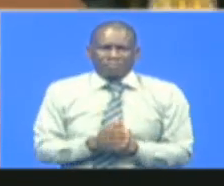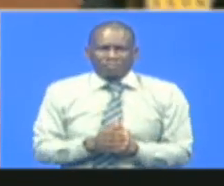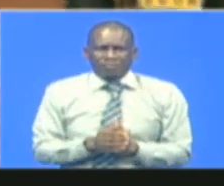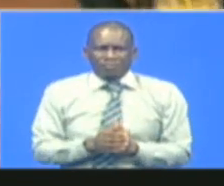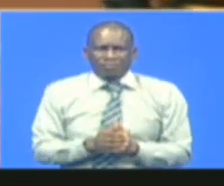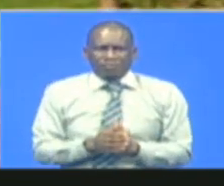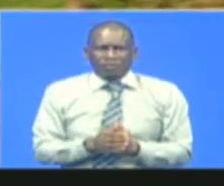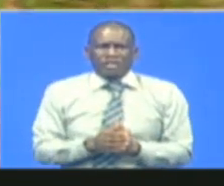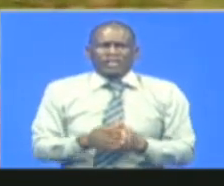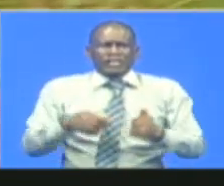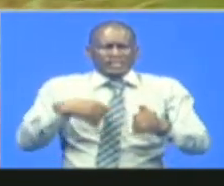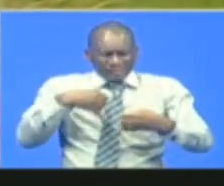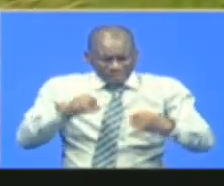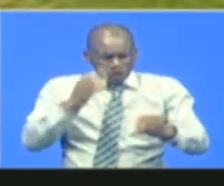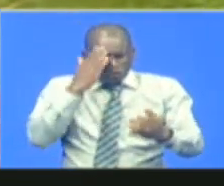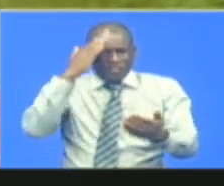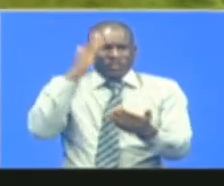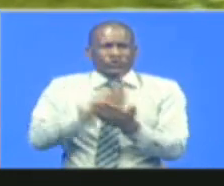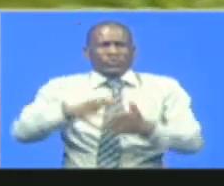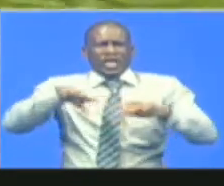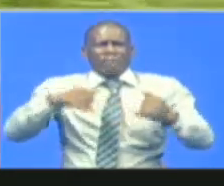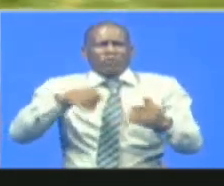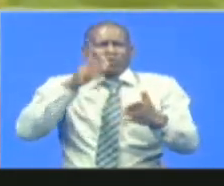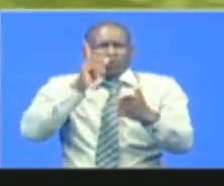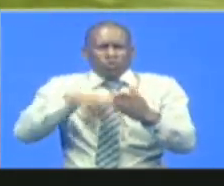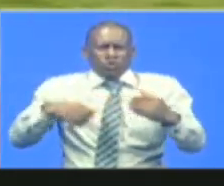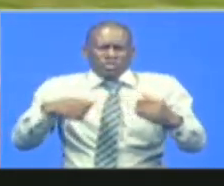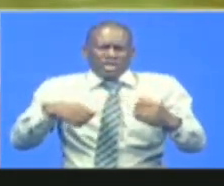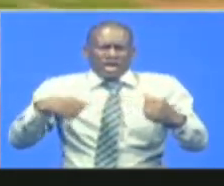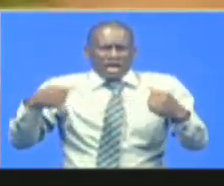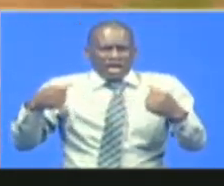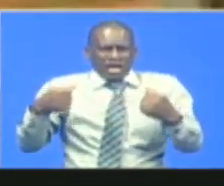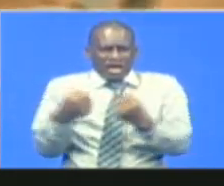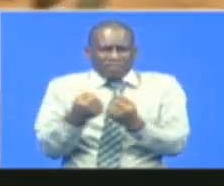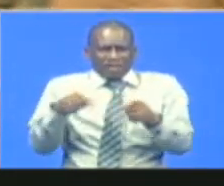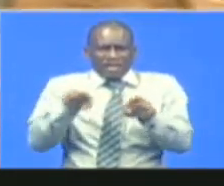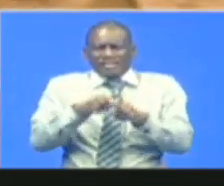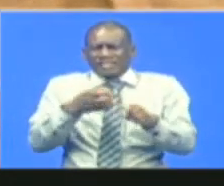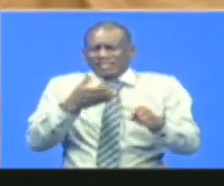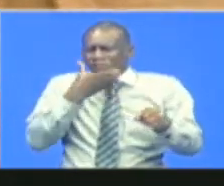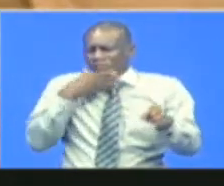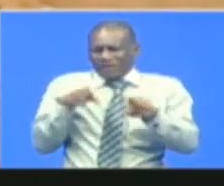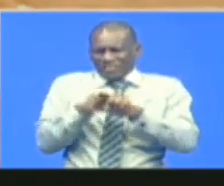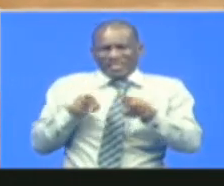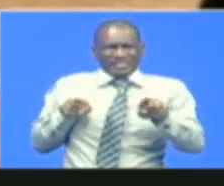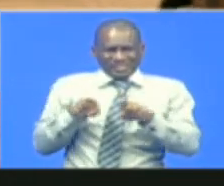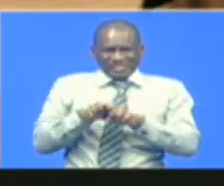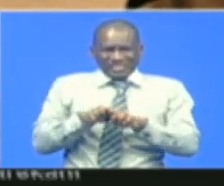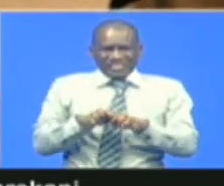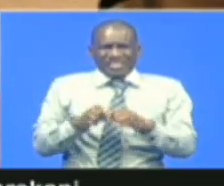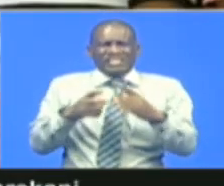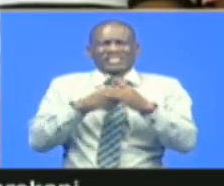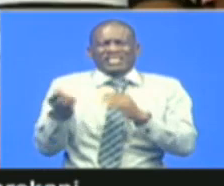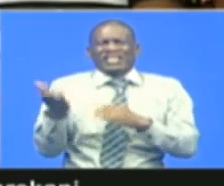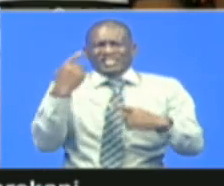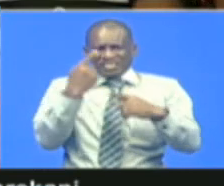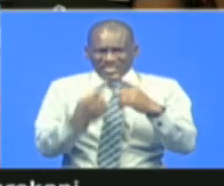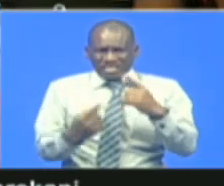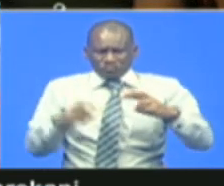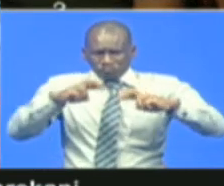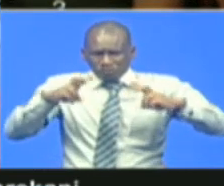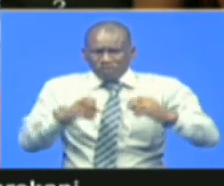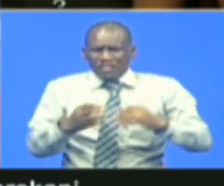Safari ya kutafuta ukweli kuhusiana na kile kilichoonekana wakati huo kama undugu wa damu uliofichika ilianza mwaka uliopita.